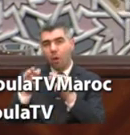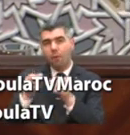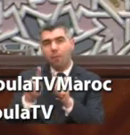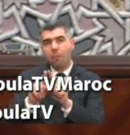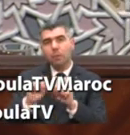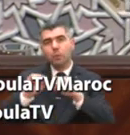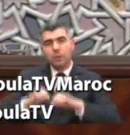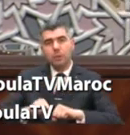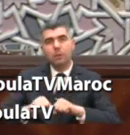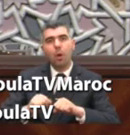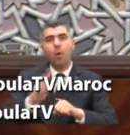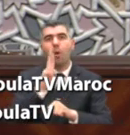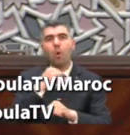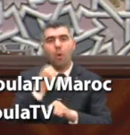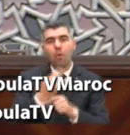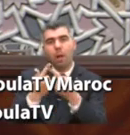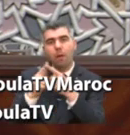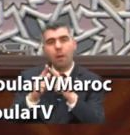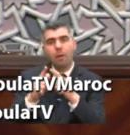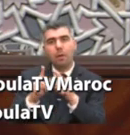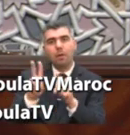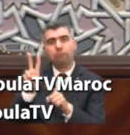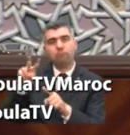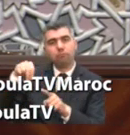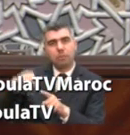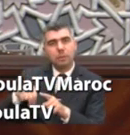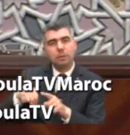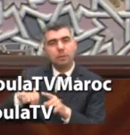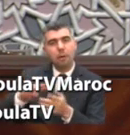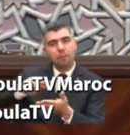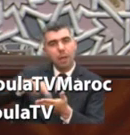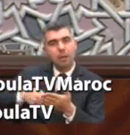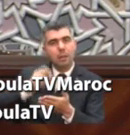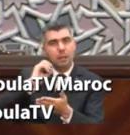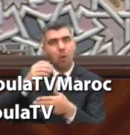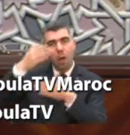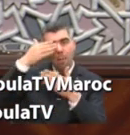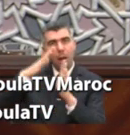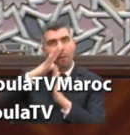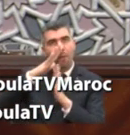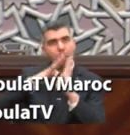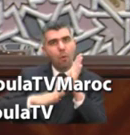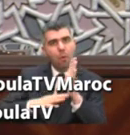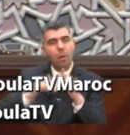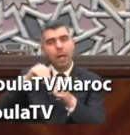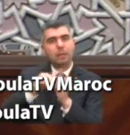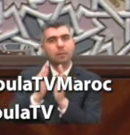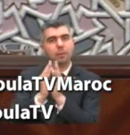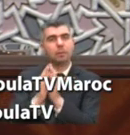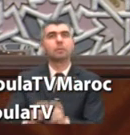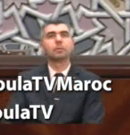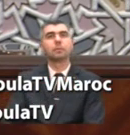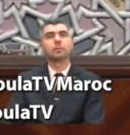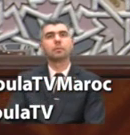مع توصية الإجراءات الأممية الخاصة بحقوق الإنسان للسيدات والسادة النواب المحترمين من فريق العدالة والتنمية.